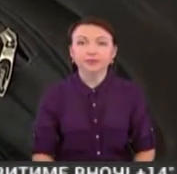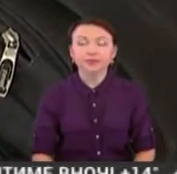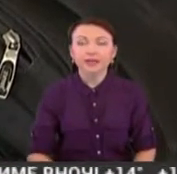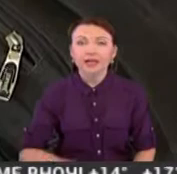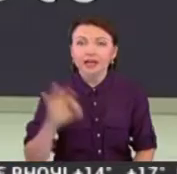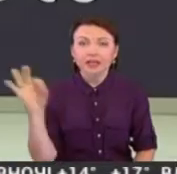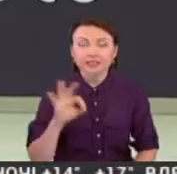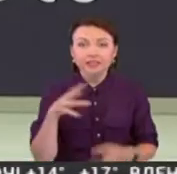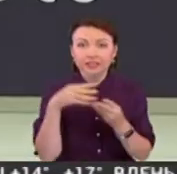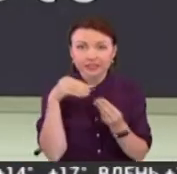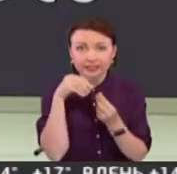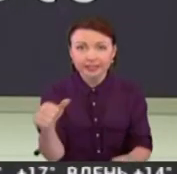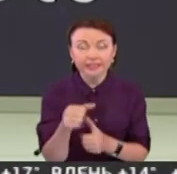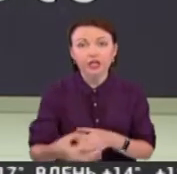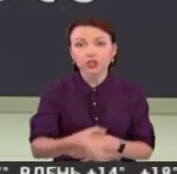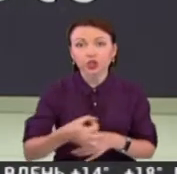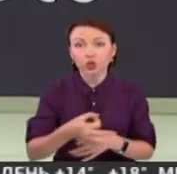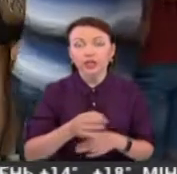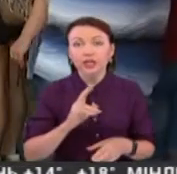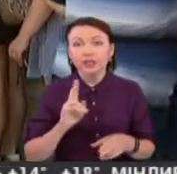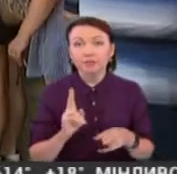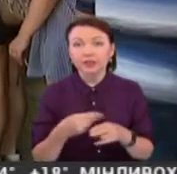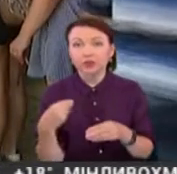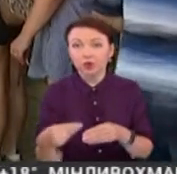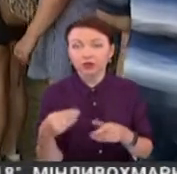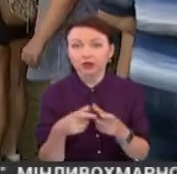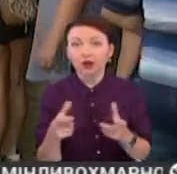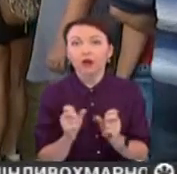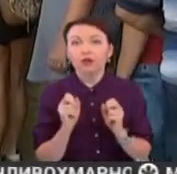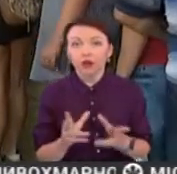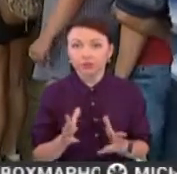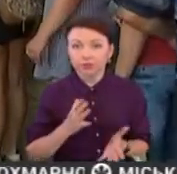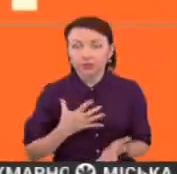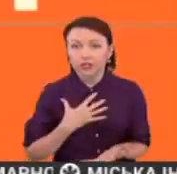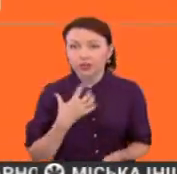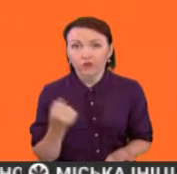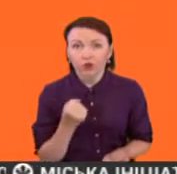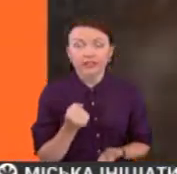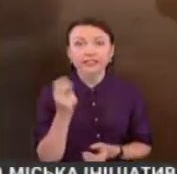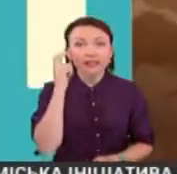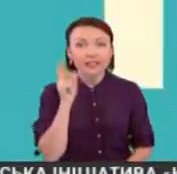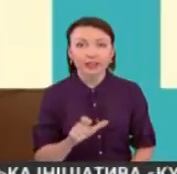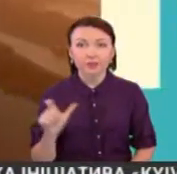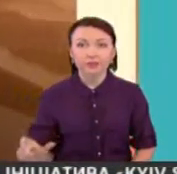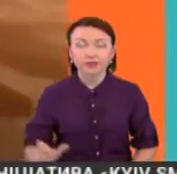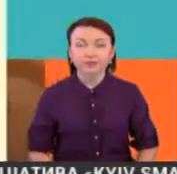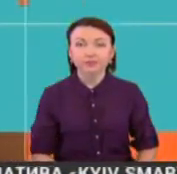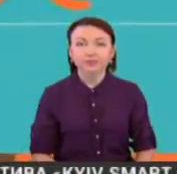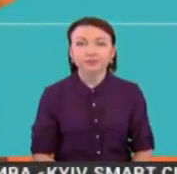Різке зникнення жетонів та безконтактних карток. Як бути незадоволеним киянам?